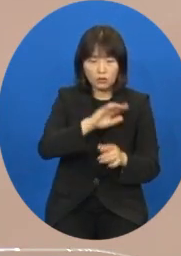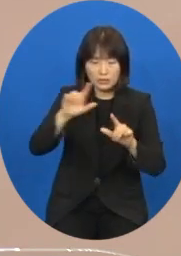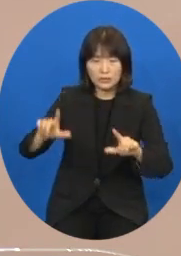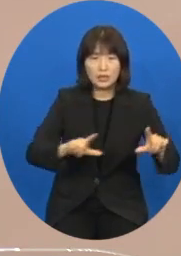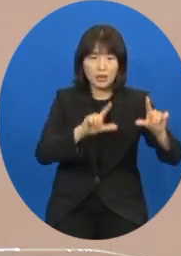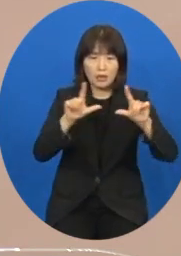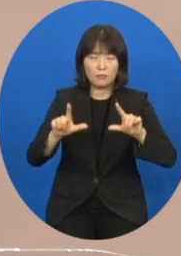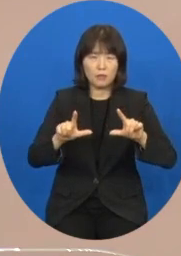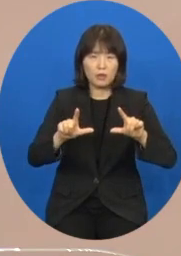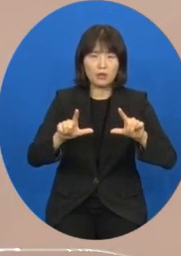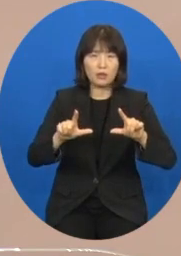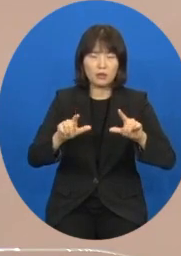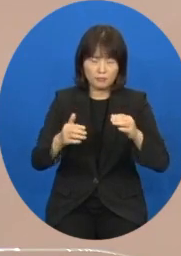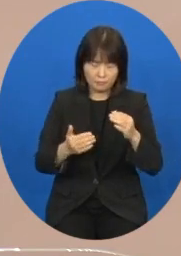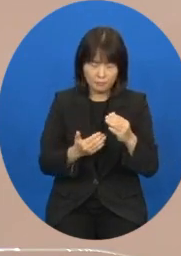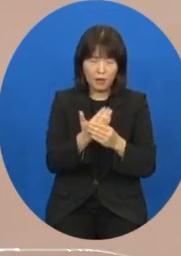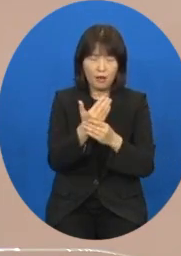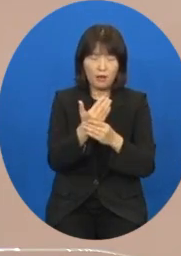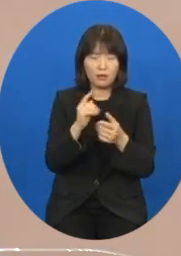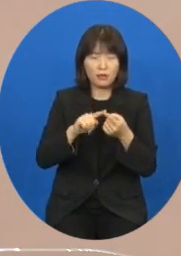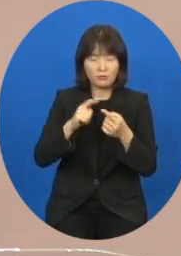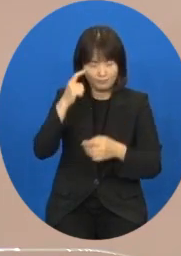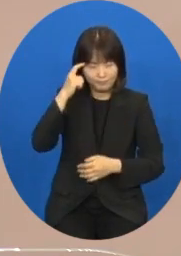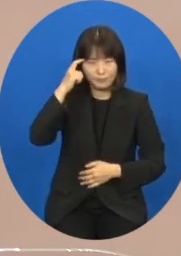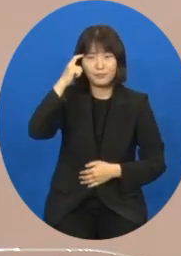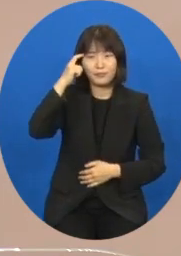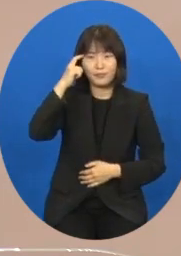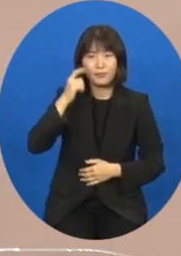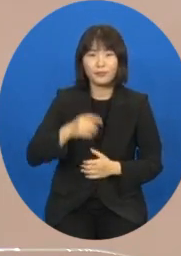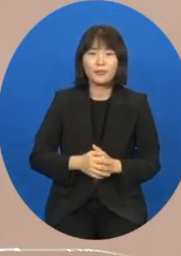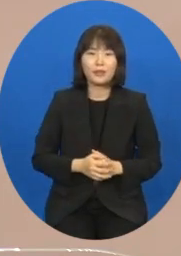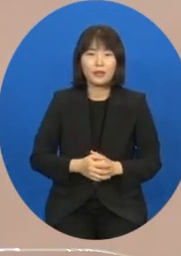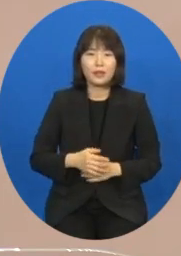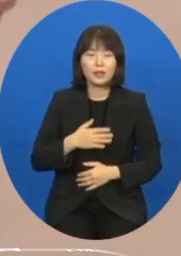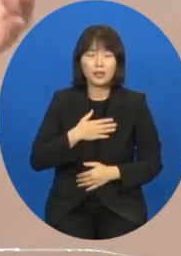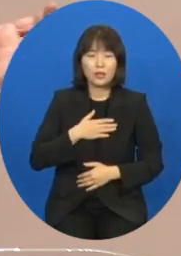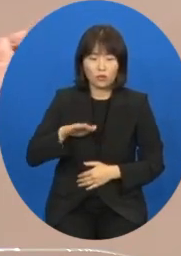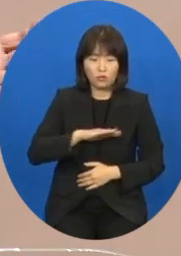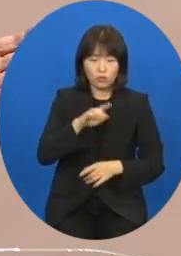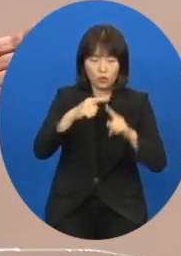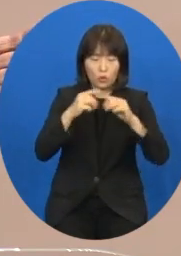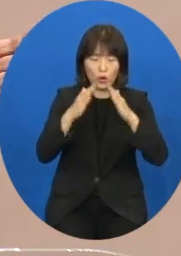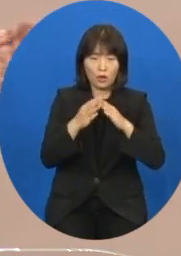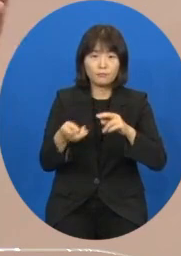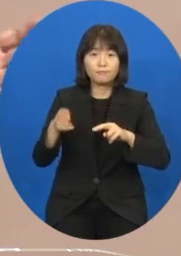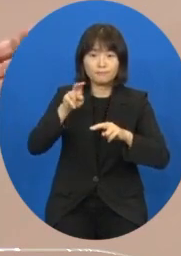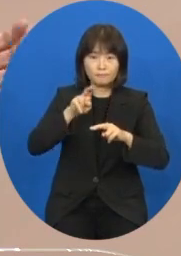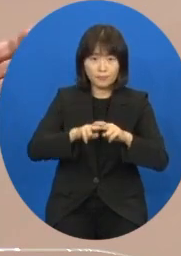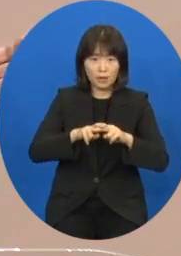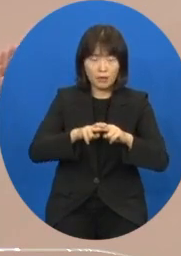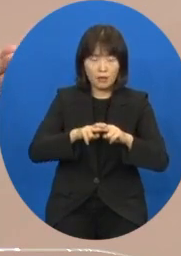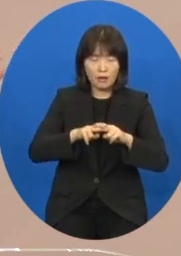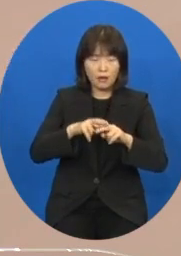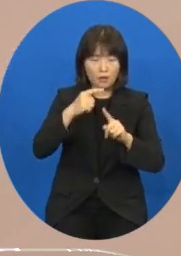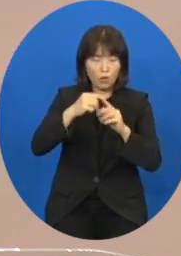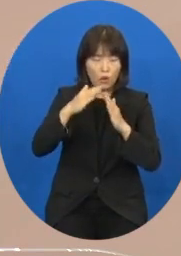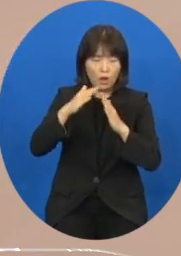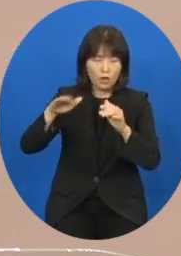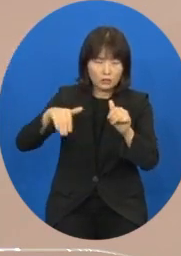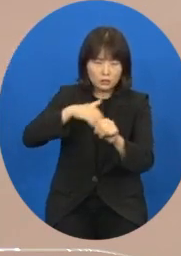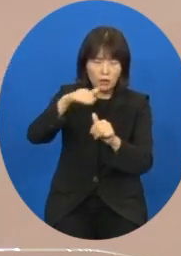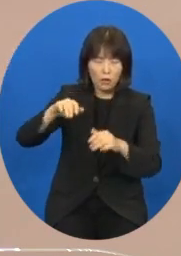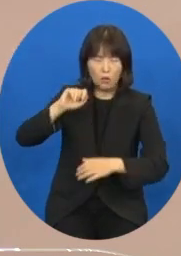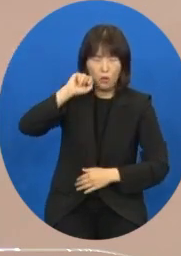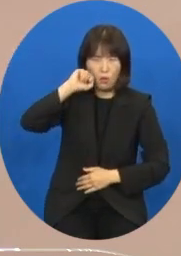것을 깨달았어요. 제가 선한 목적에 와서 도무지 감당이 안 되는 교회 상황에서